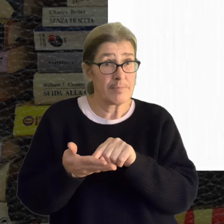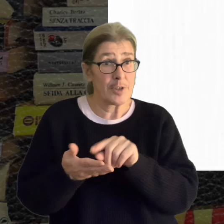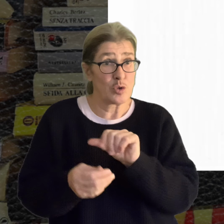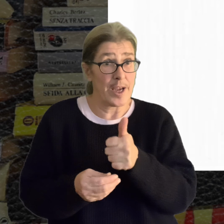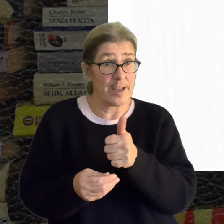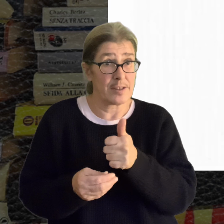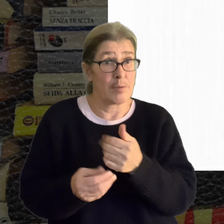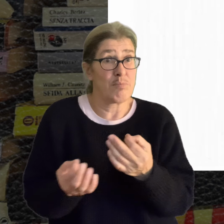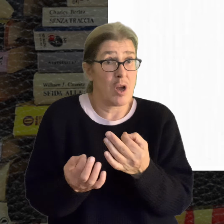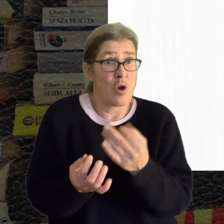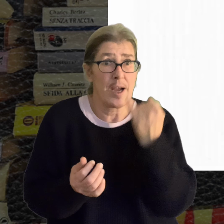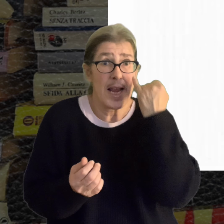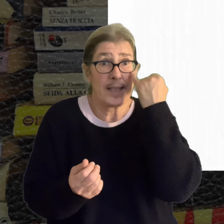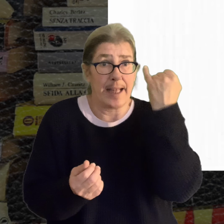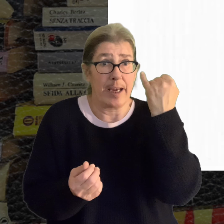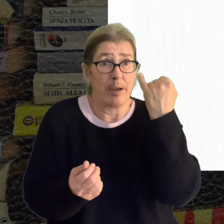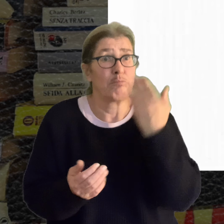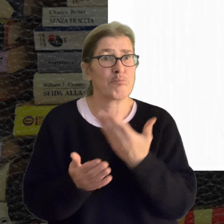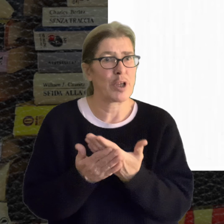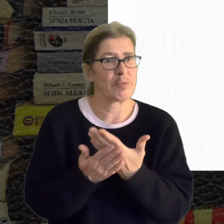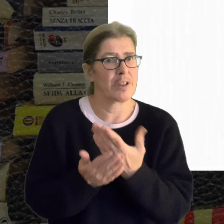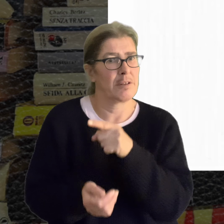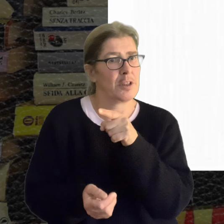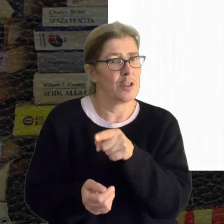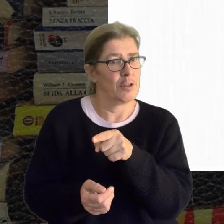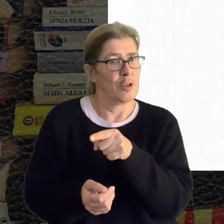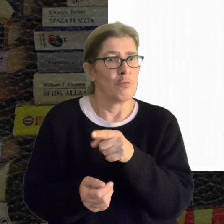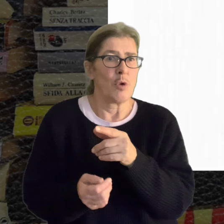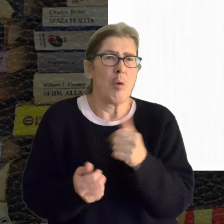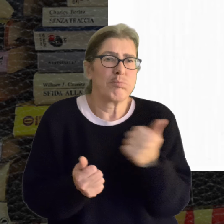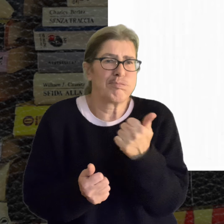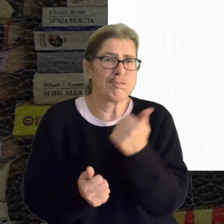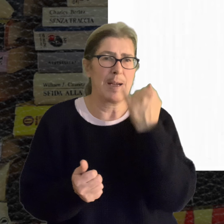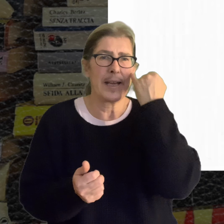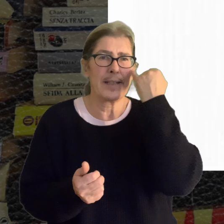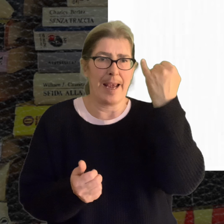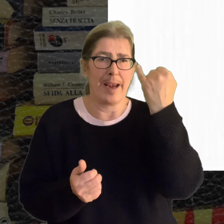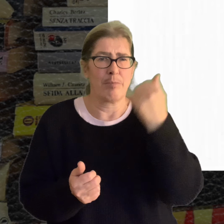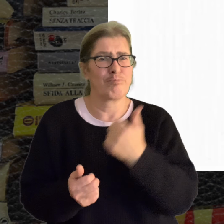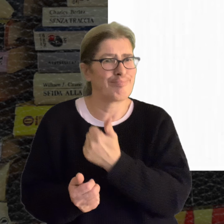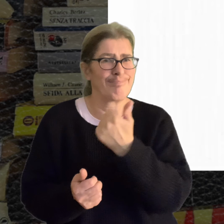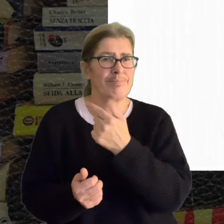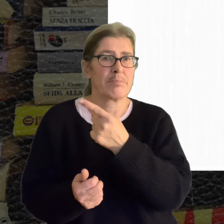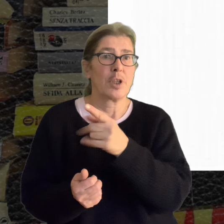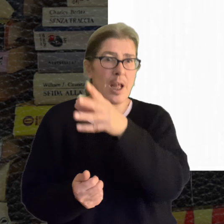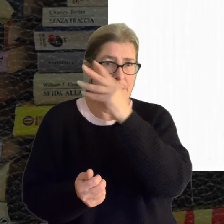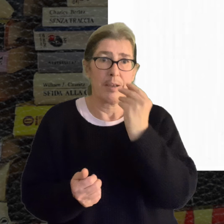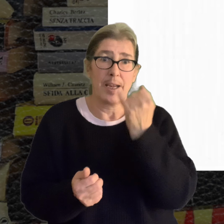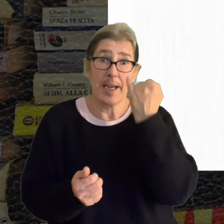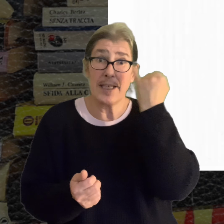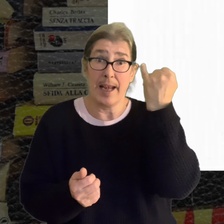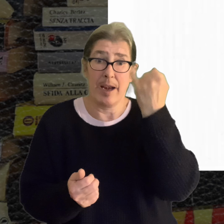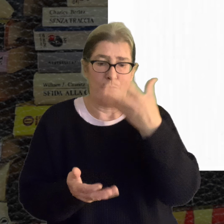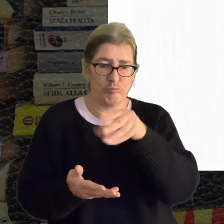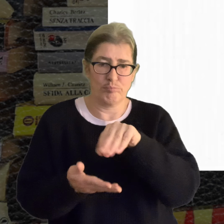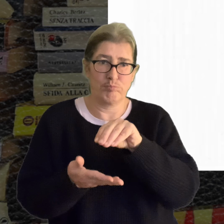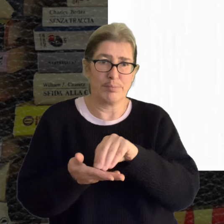Sie eine Idee hatte also sie hat eine wunderbare Idee und fängt an diese